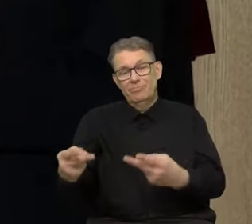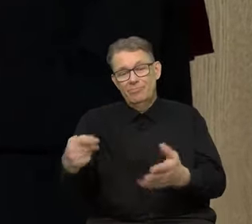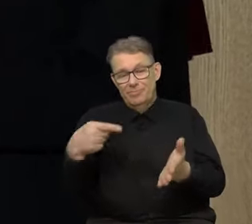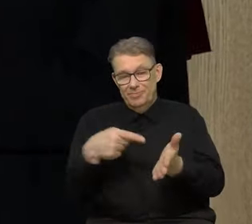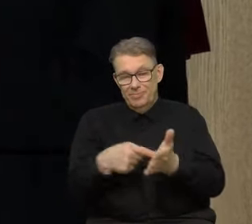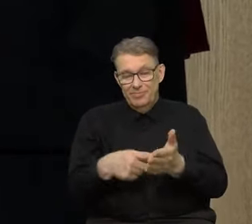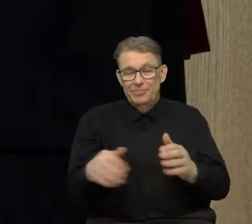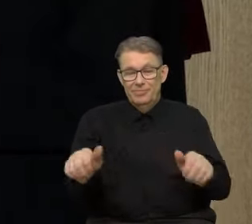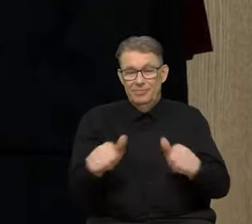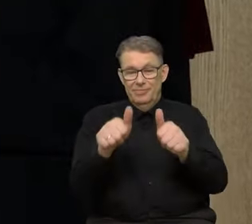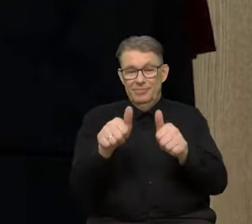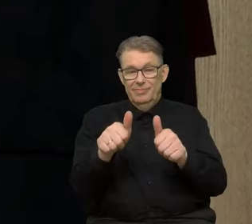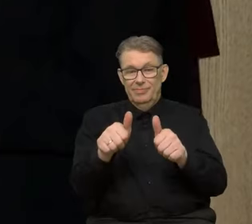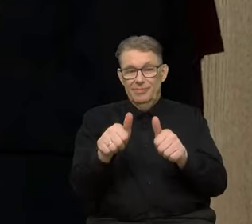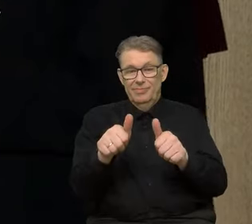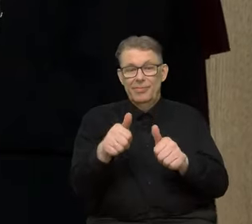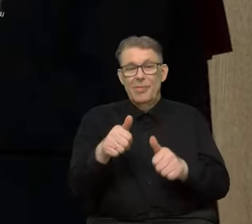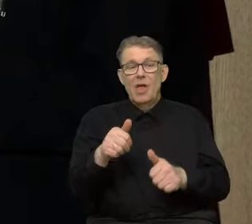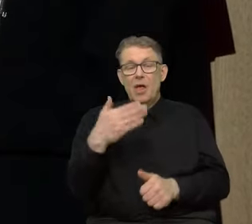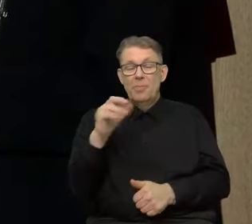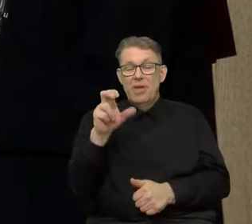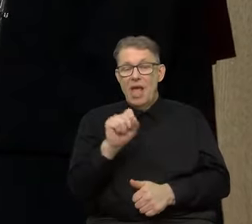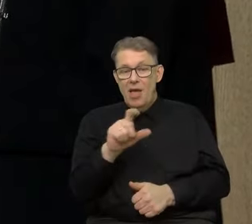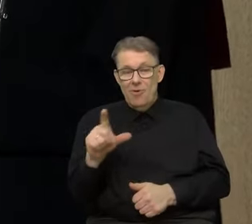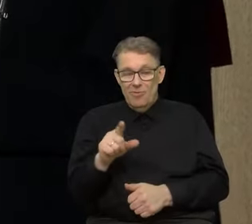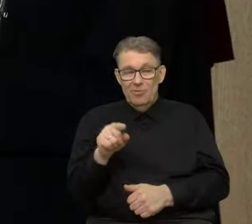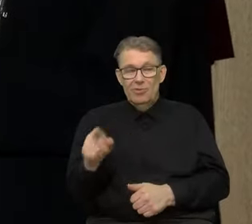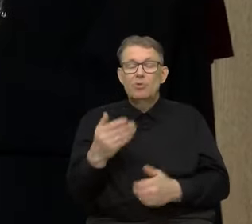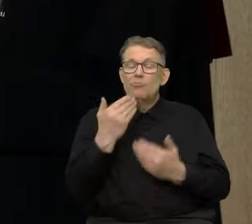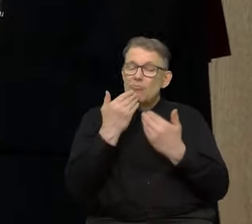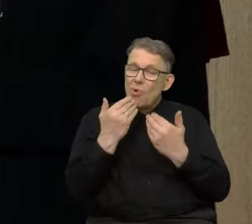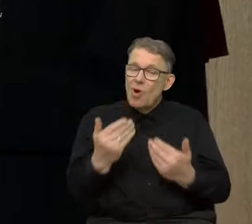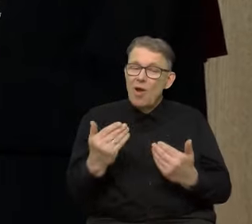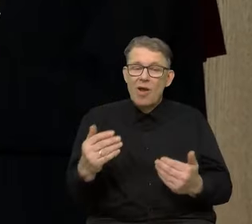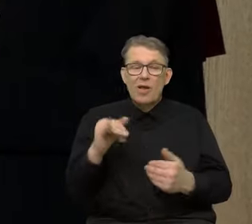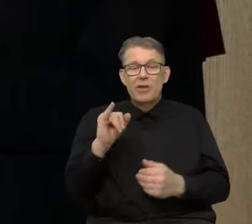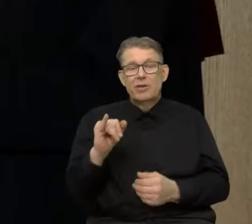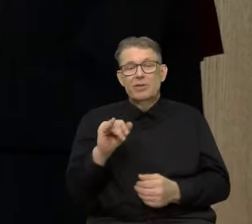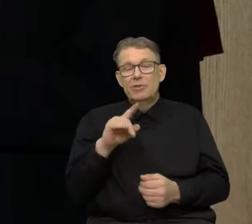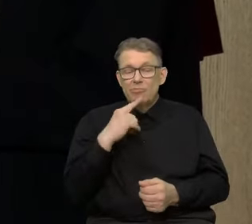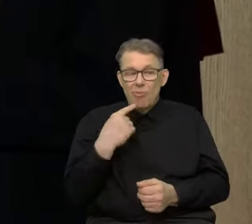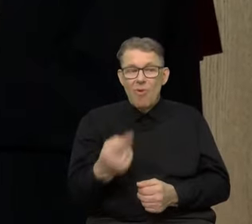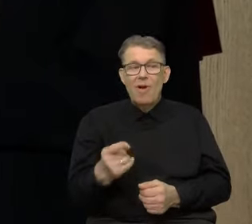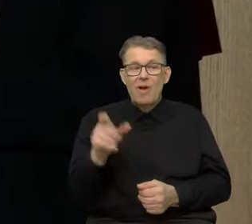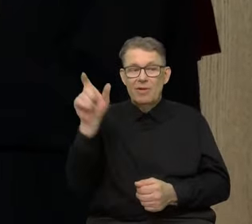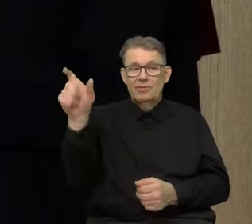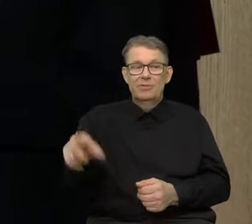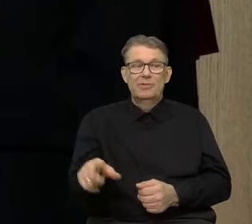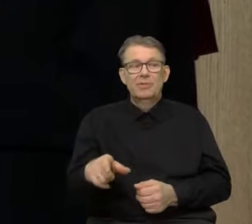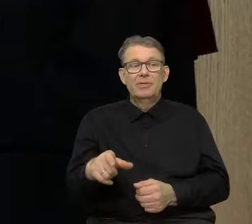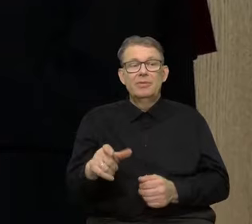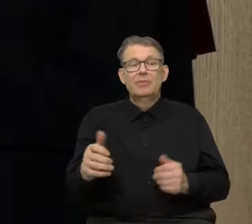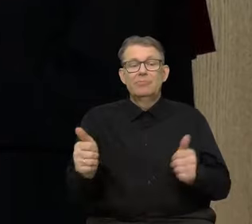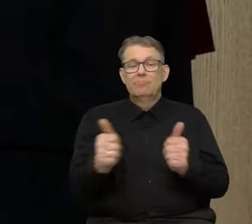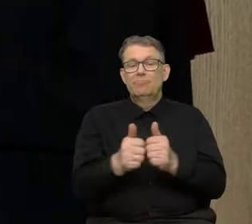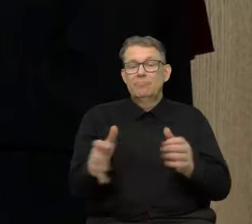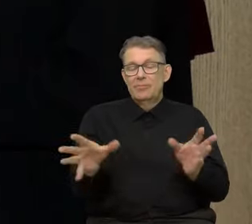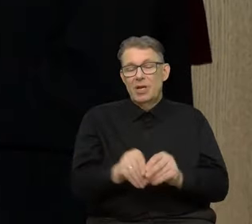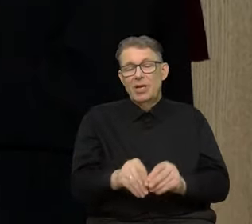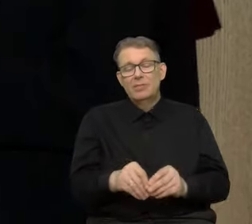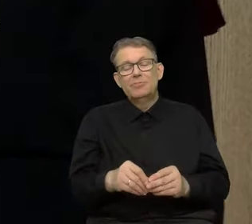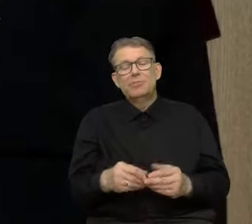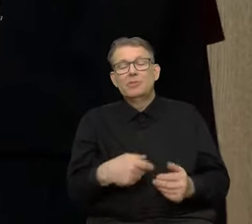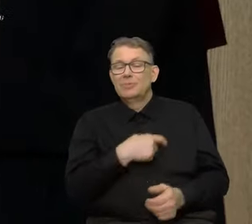tę statuetkę Michały podziękowała i powiedziała, że jesteśmy z Panem i zawsze życzliwie o nim